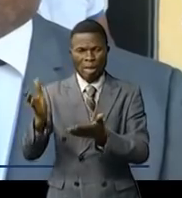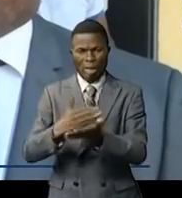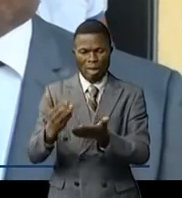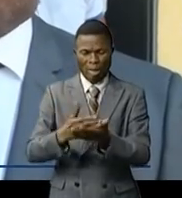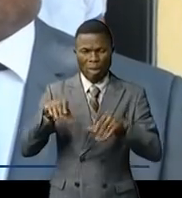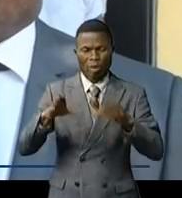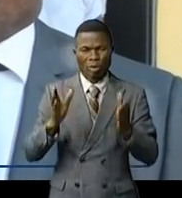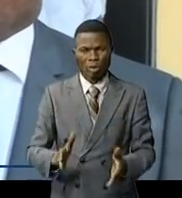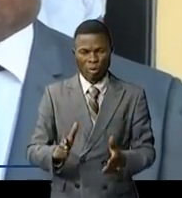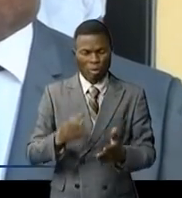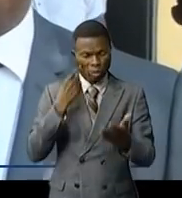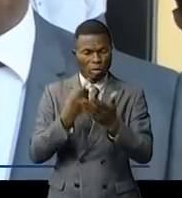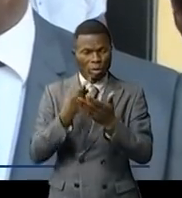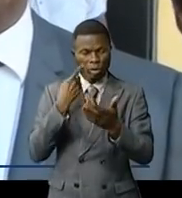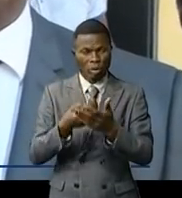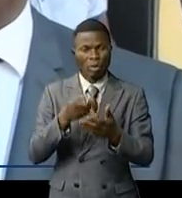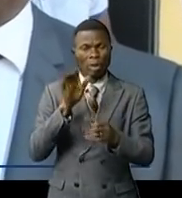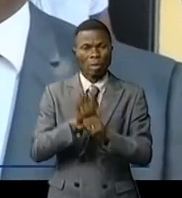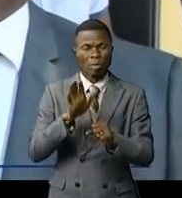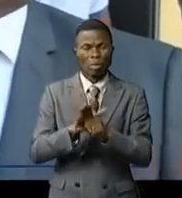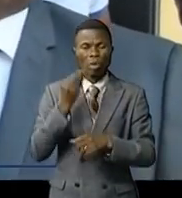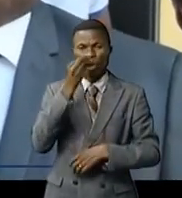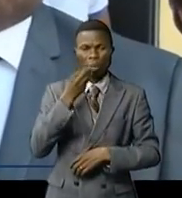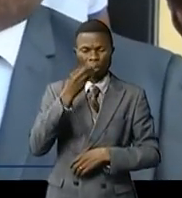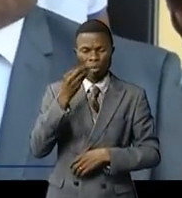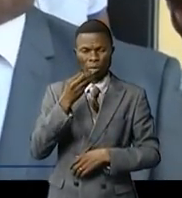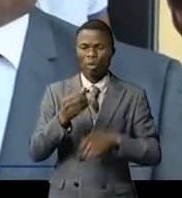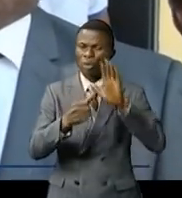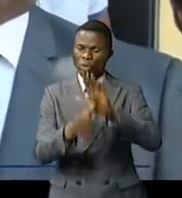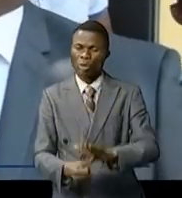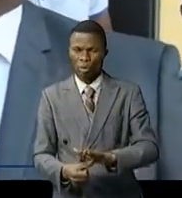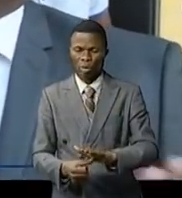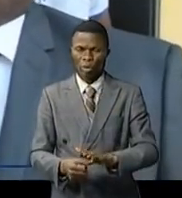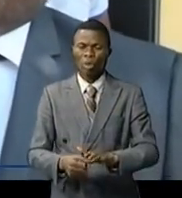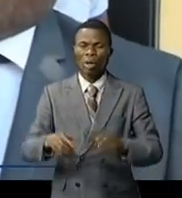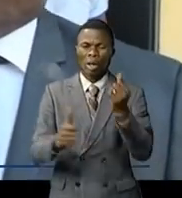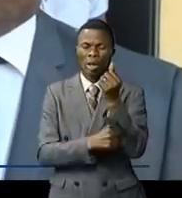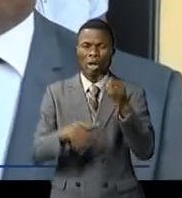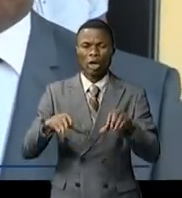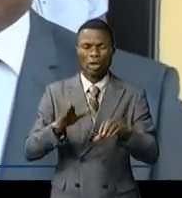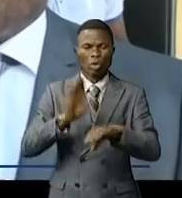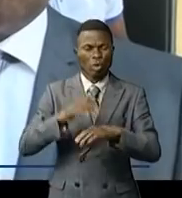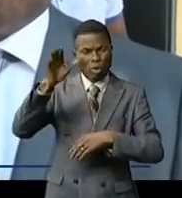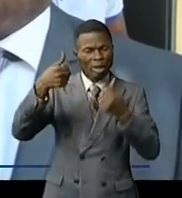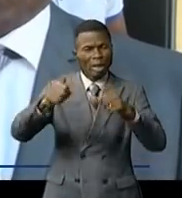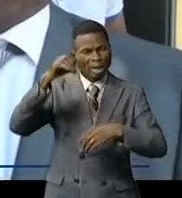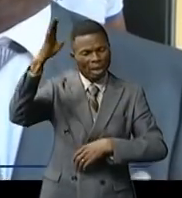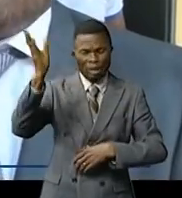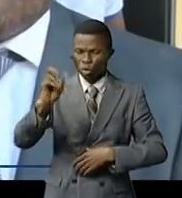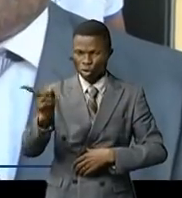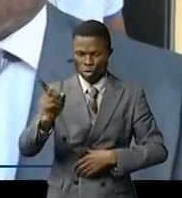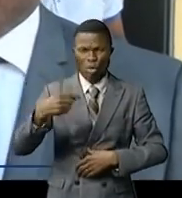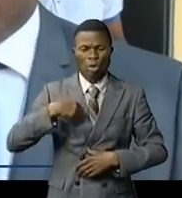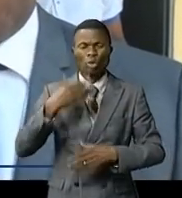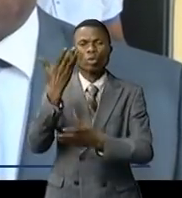Congo ». Nous avons constaté qu'il y a certains langages, une forme d'exclusion pour ceux de la diaspora, en les considérant comme les étrangers. C'est pour cela que nous lançons